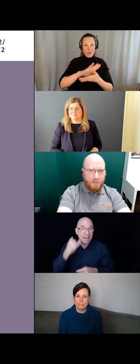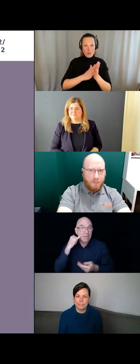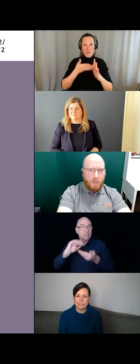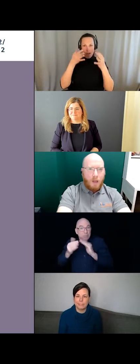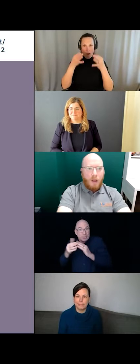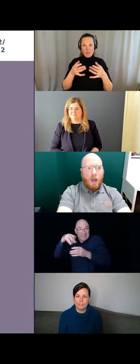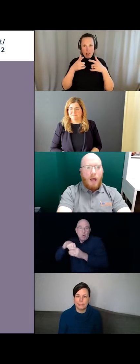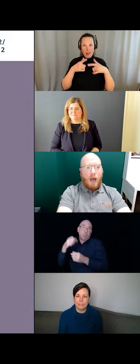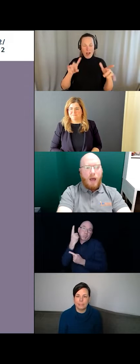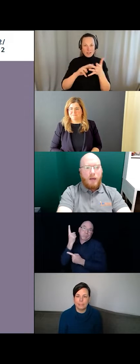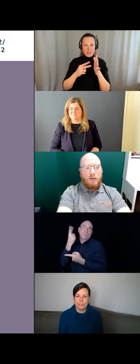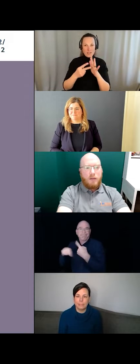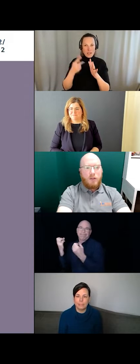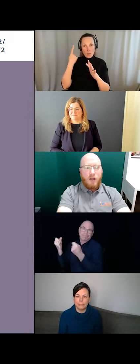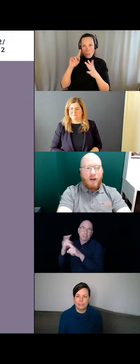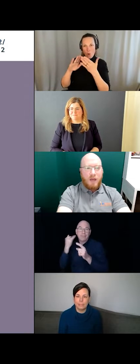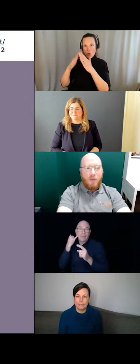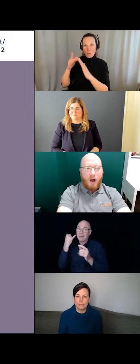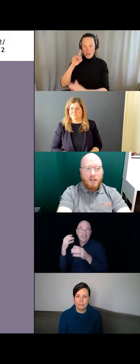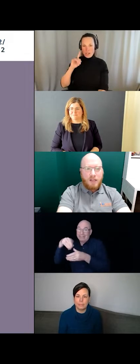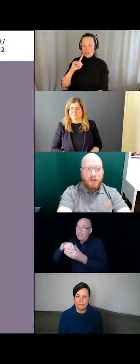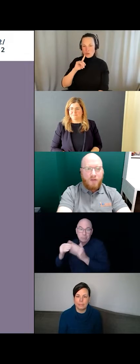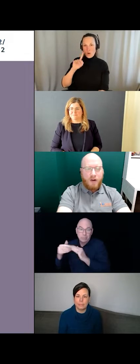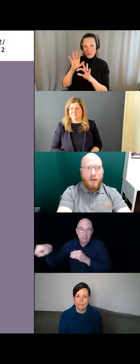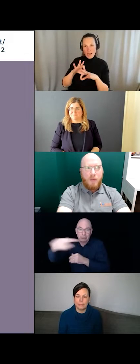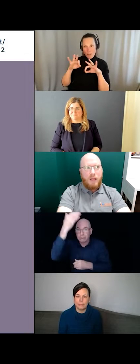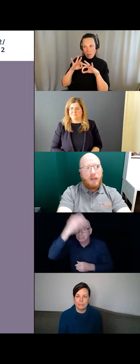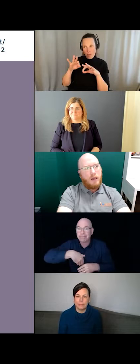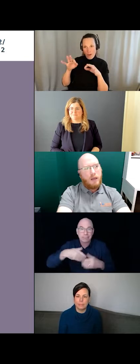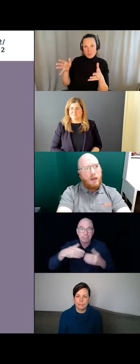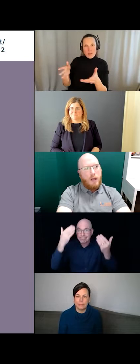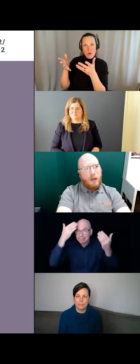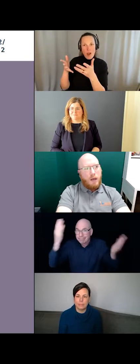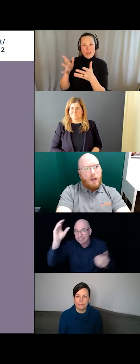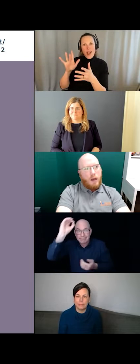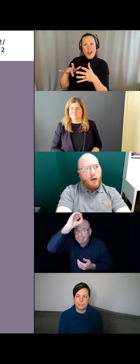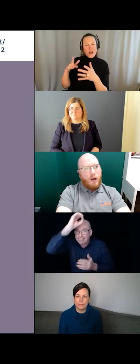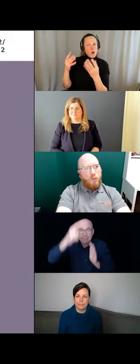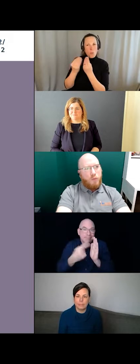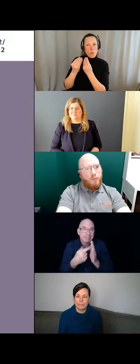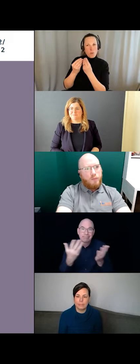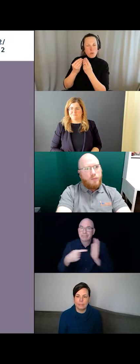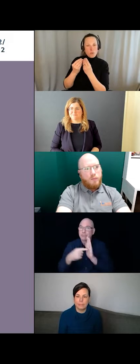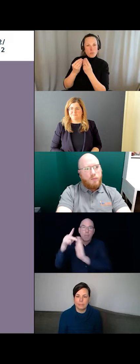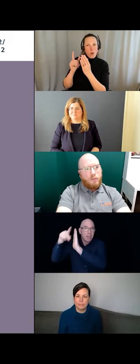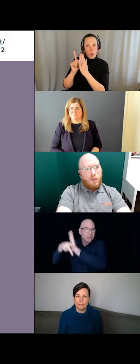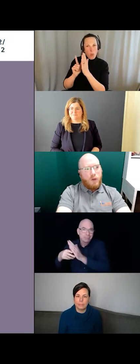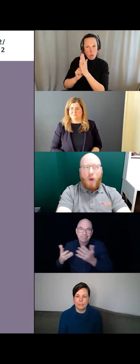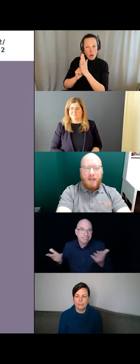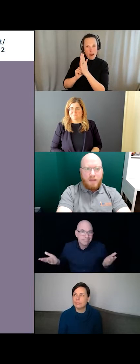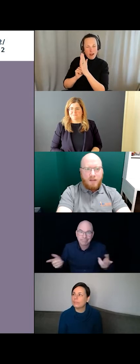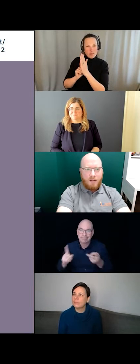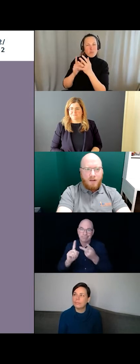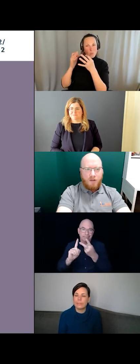gens expérimentent dans la communauté malentendante et sourde. Il n'y a pas beaucoup de politique en place ou